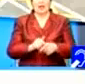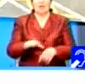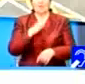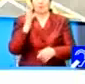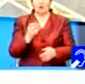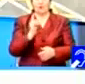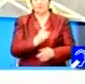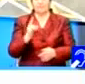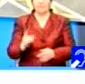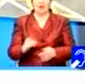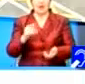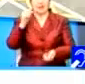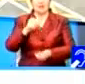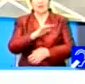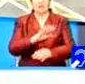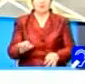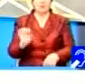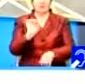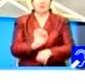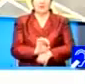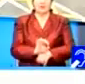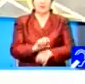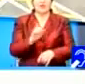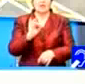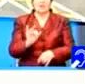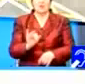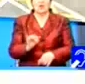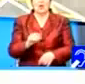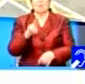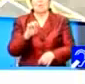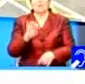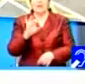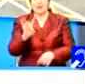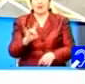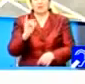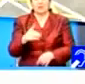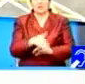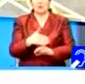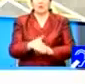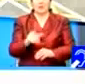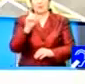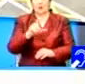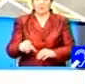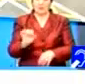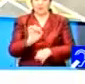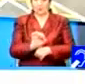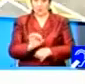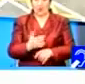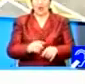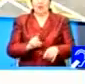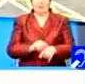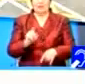parca neregulamentar, vor bloca accesul ambulanțelor și pompierilor, dar și circulația pietonilor. Iar